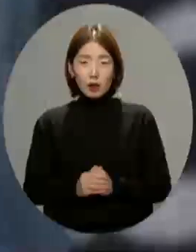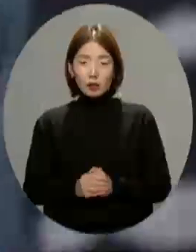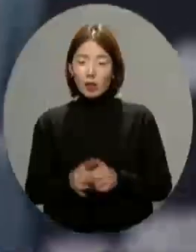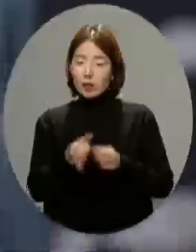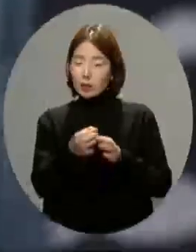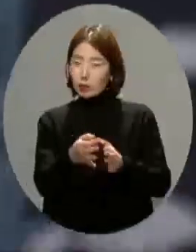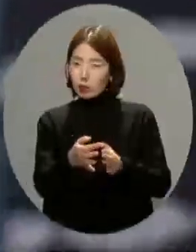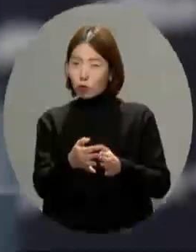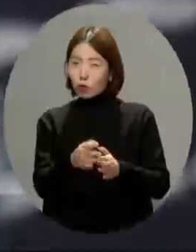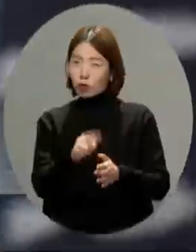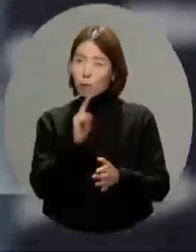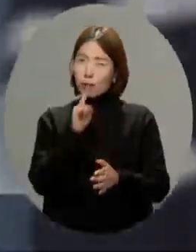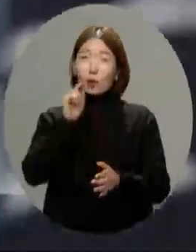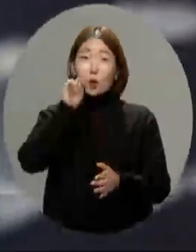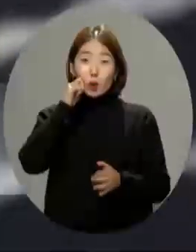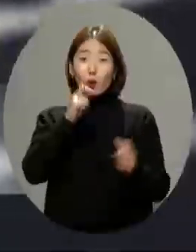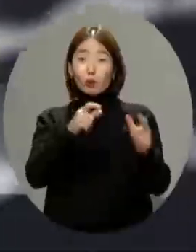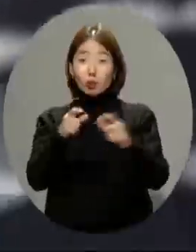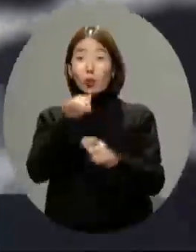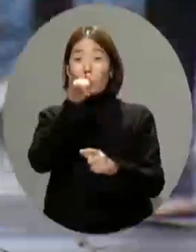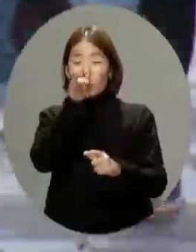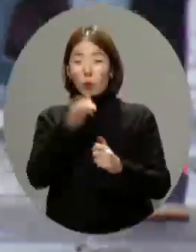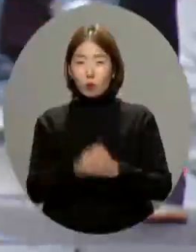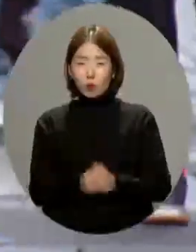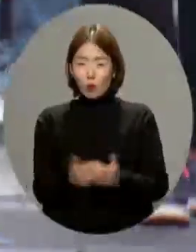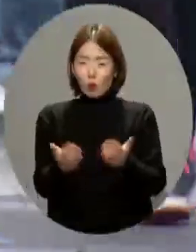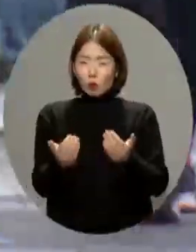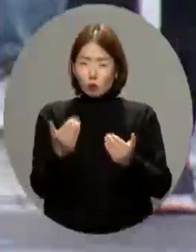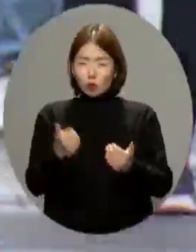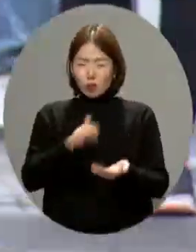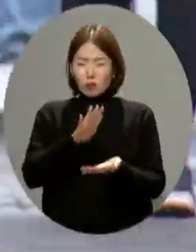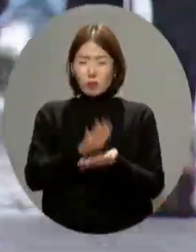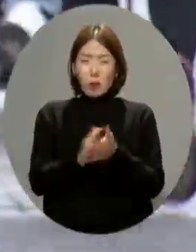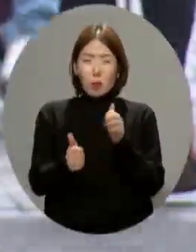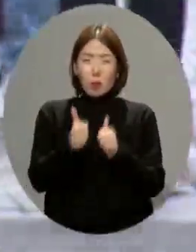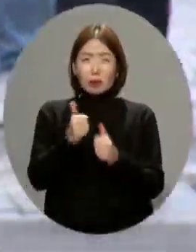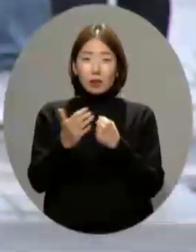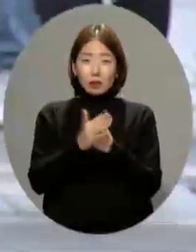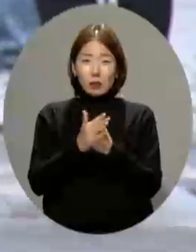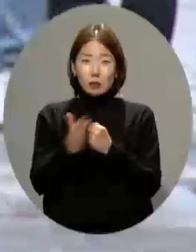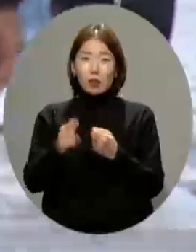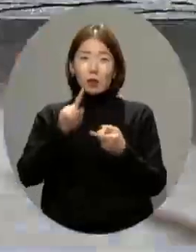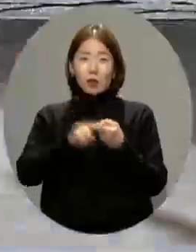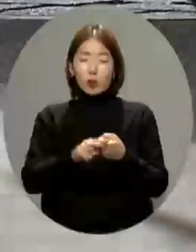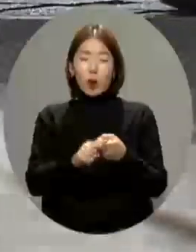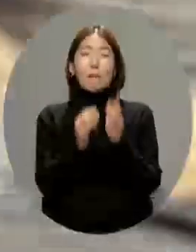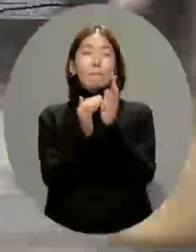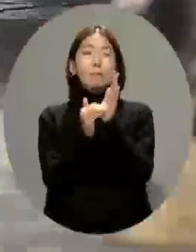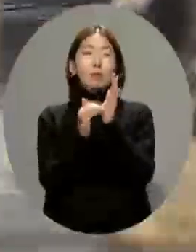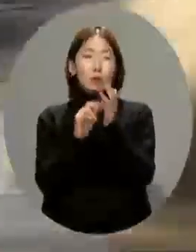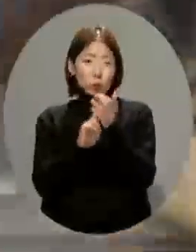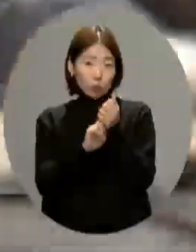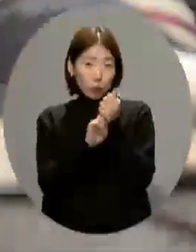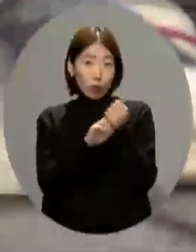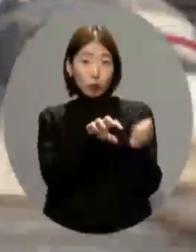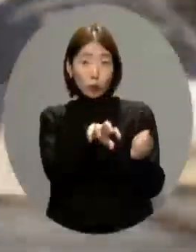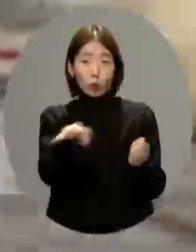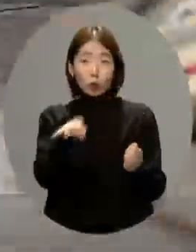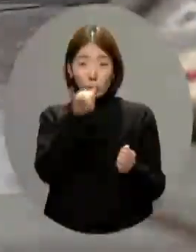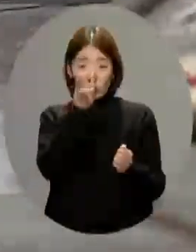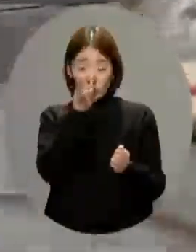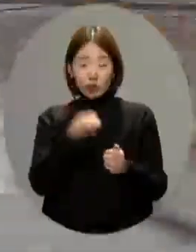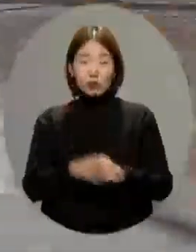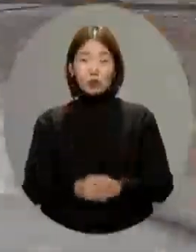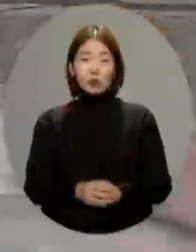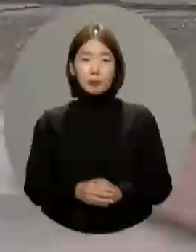기부 행렬이라 부르기 어려운 지역도 있고 유치 경쟁이 과열될 수 있다며 기부 사례를 비공개하는 지자체도 있어